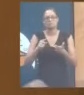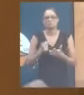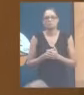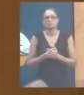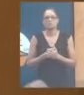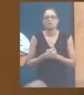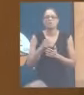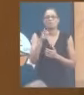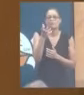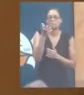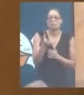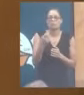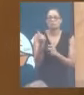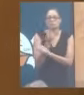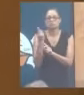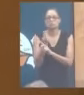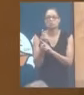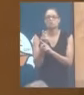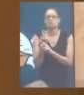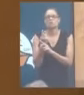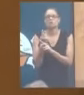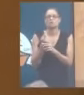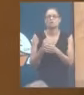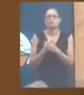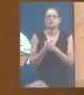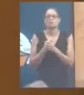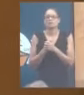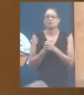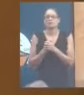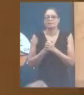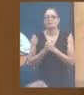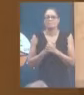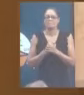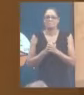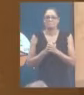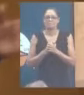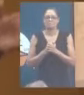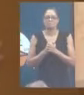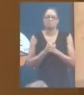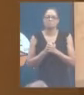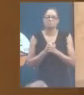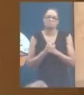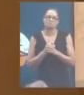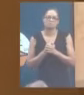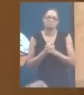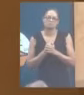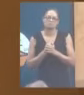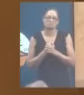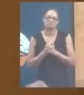voulez systématiquement ramener, parce que vous vous êtes fait